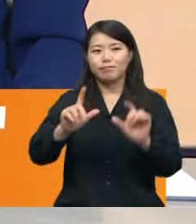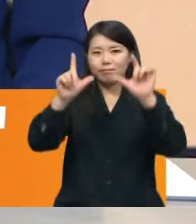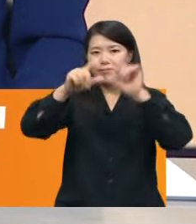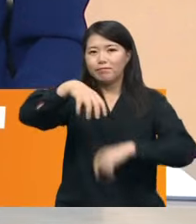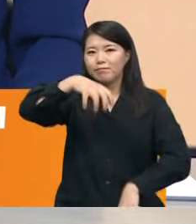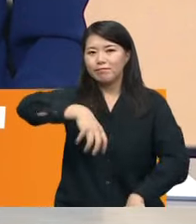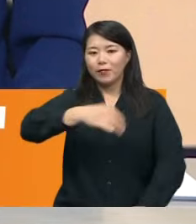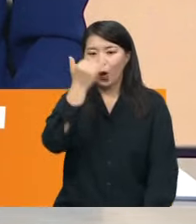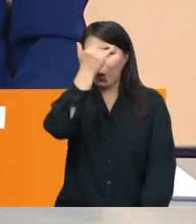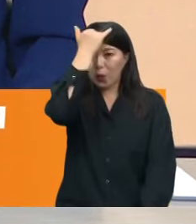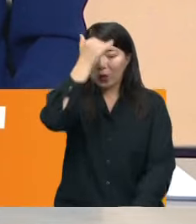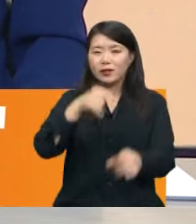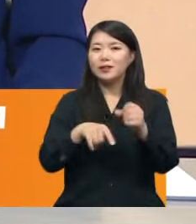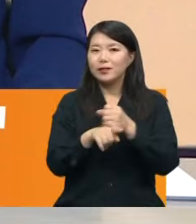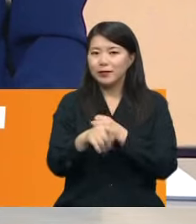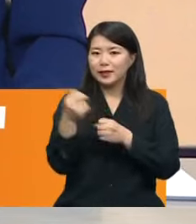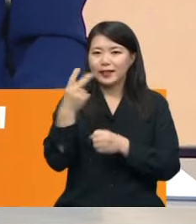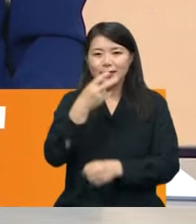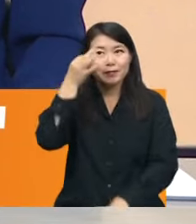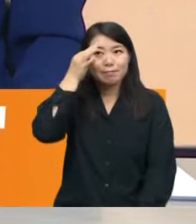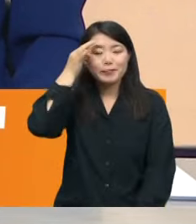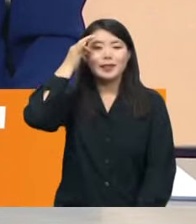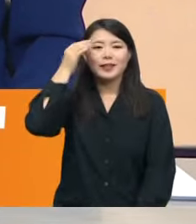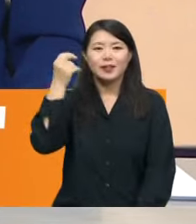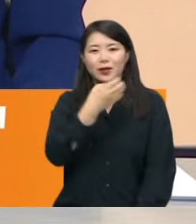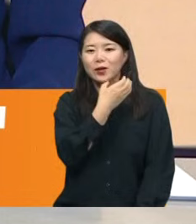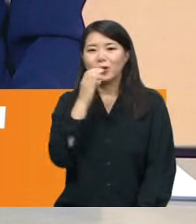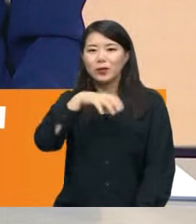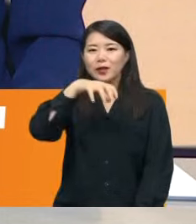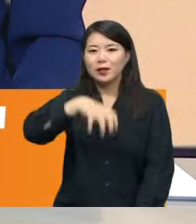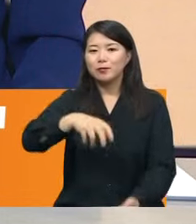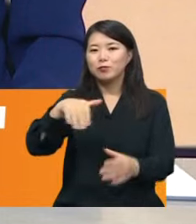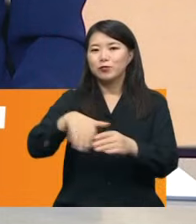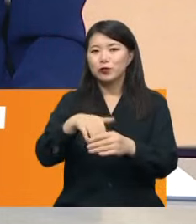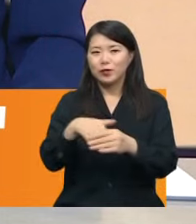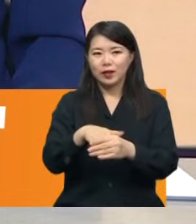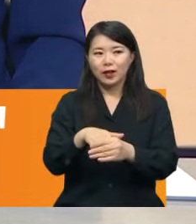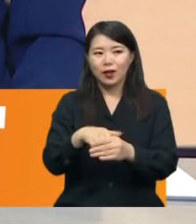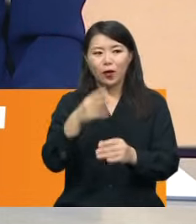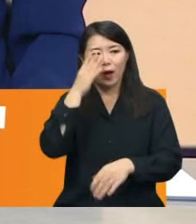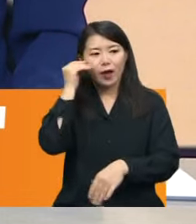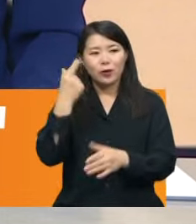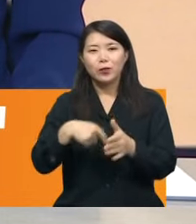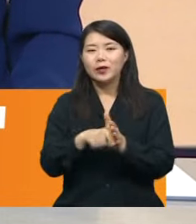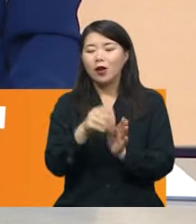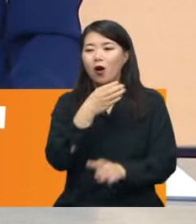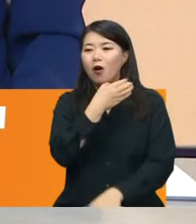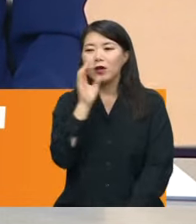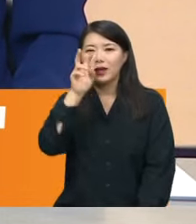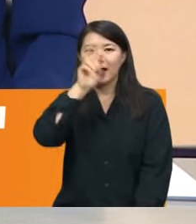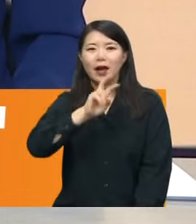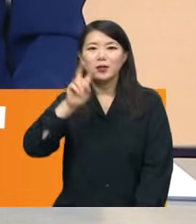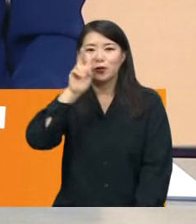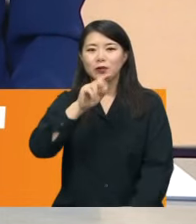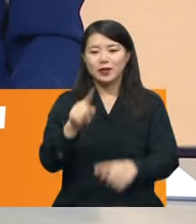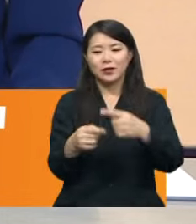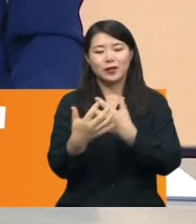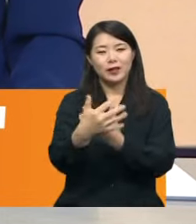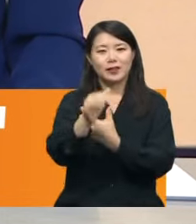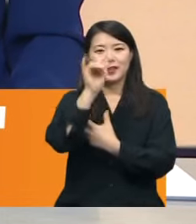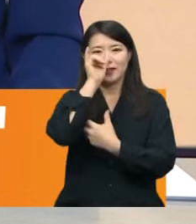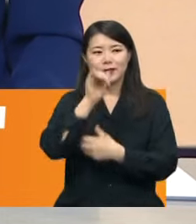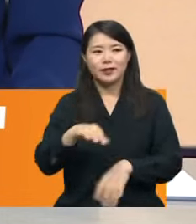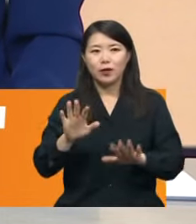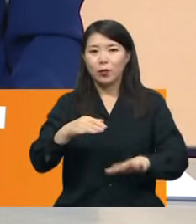강동구에서는 효의 의미를 되새기고 경로당 문화 활성화를 위한 어르신 가수왕 선발대회가 열렸는데요. 흥과 실력을 겸비한